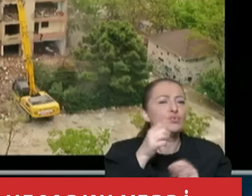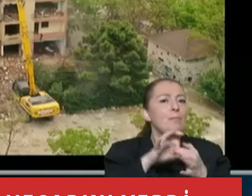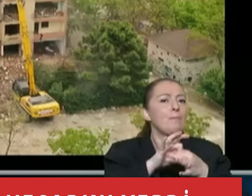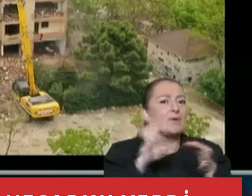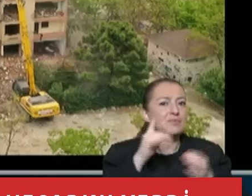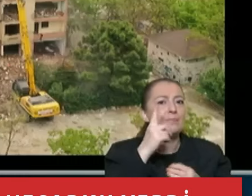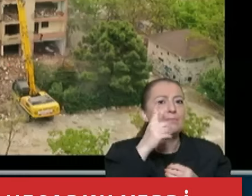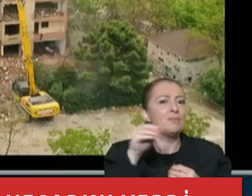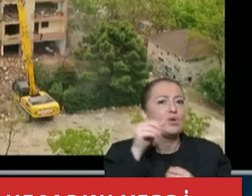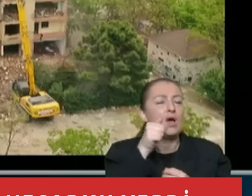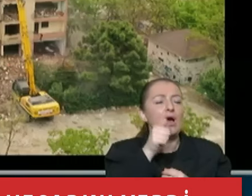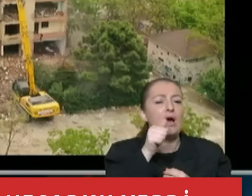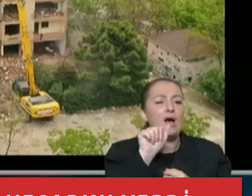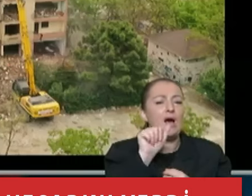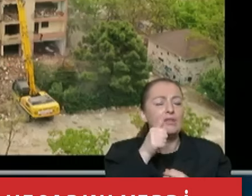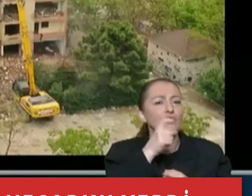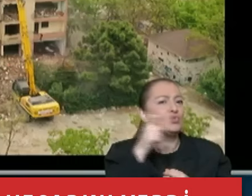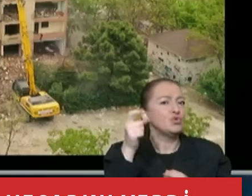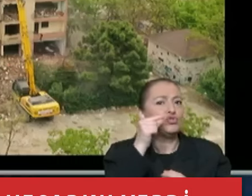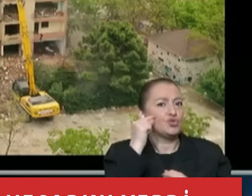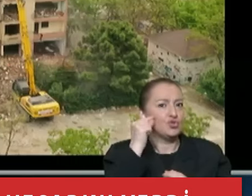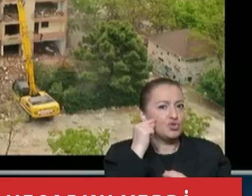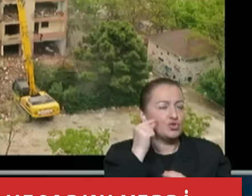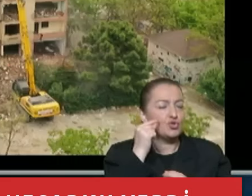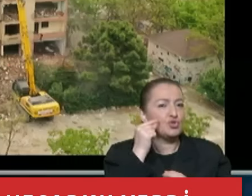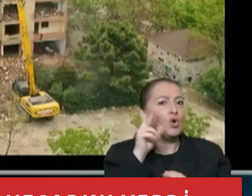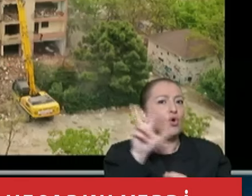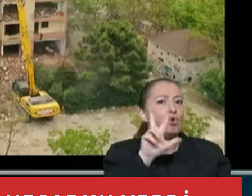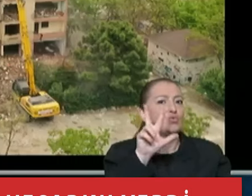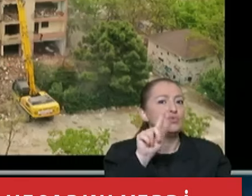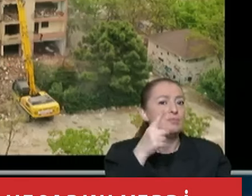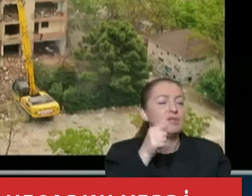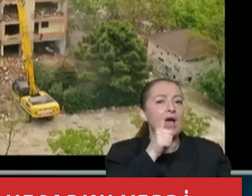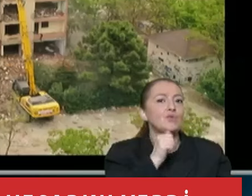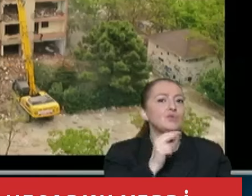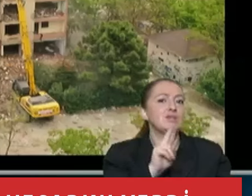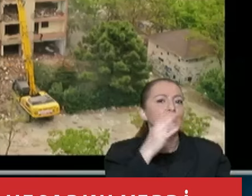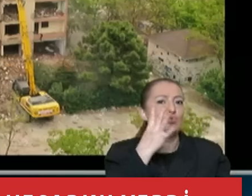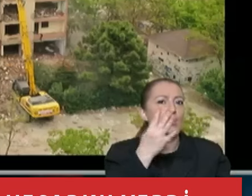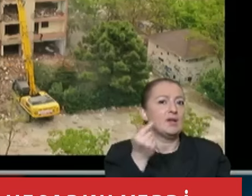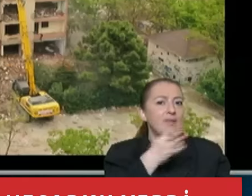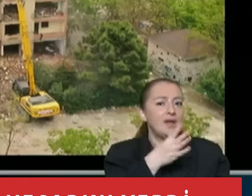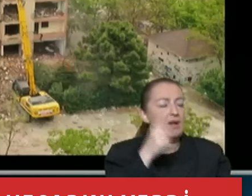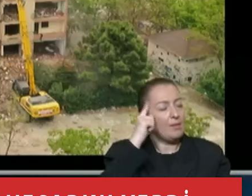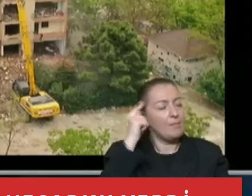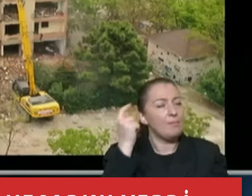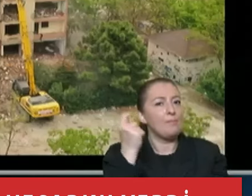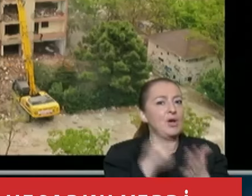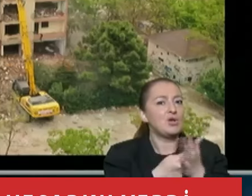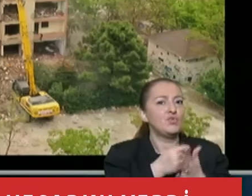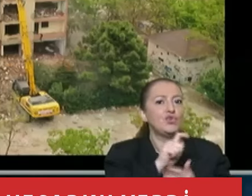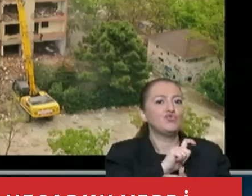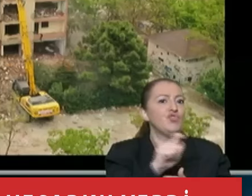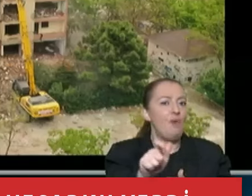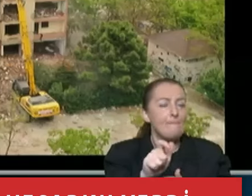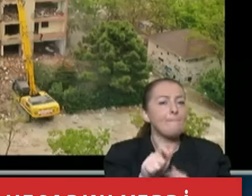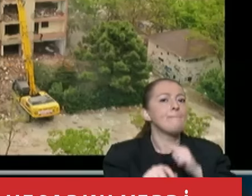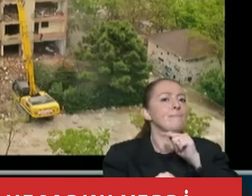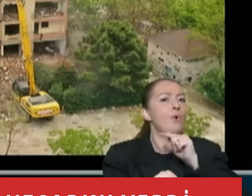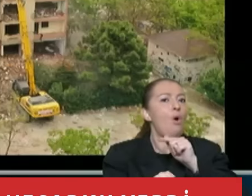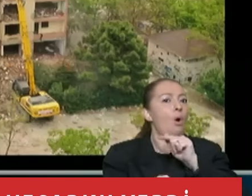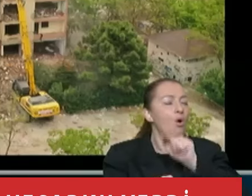4900 kişiyi kapsayan 30674 adet başvuruyu cevaplamış ve onlarla